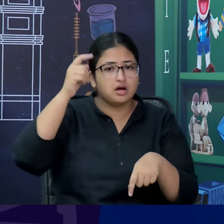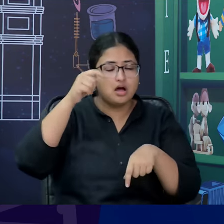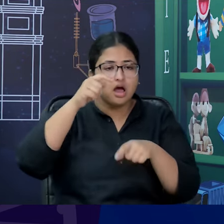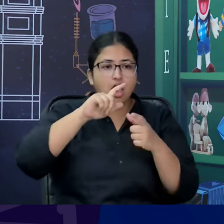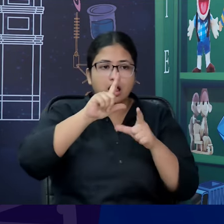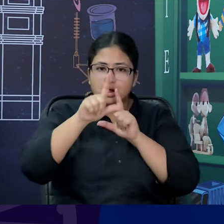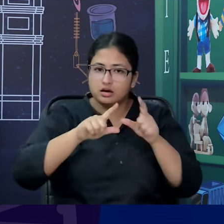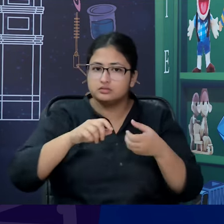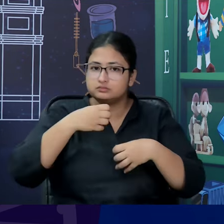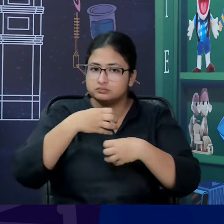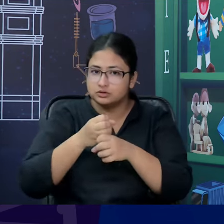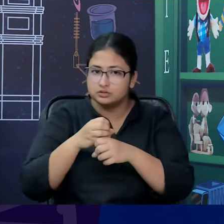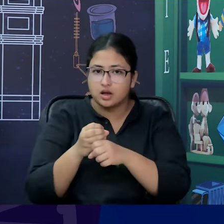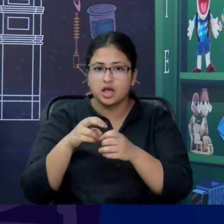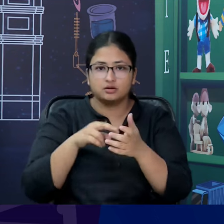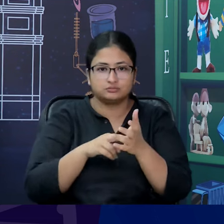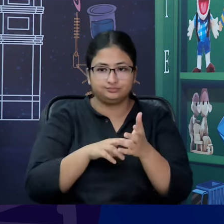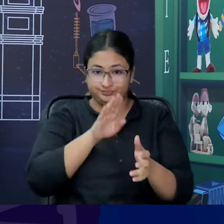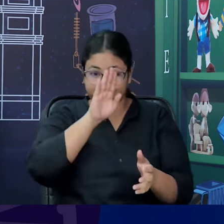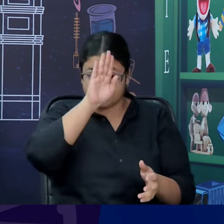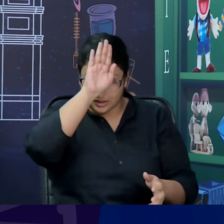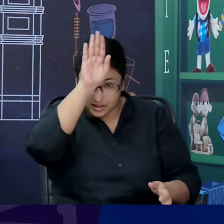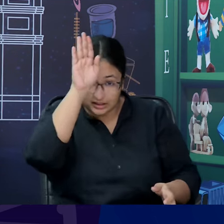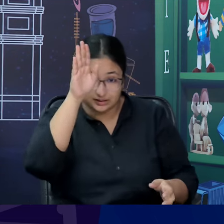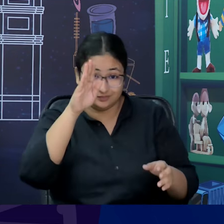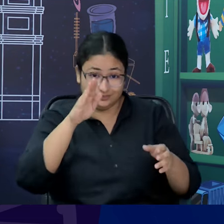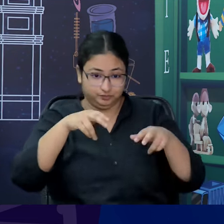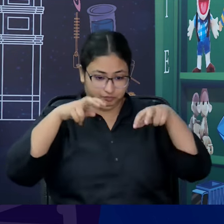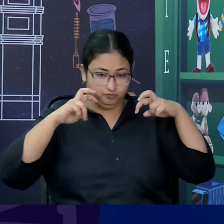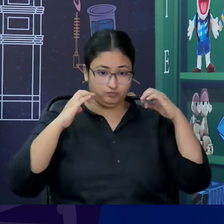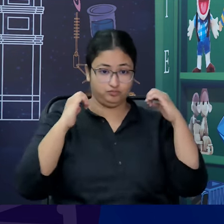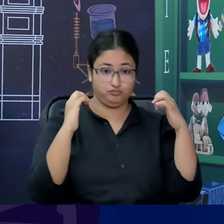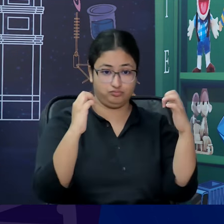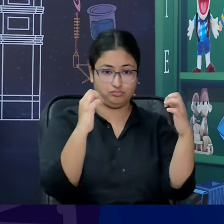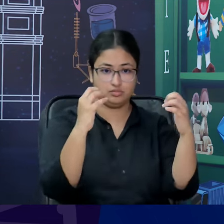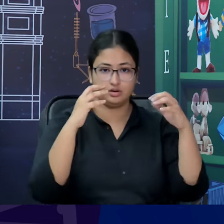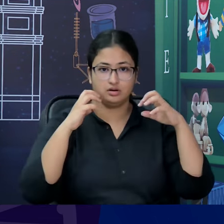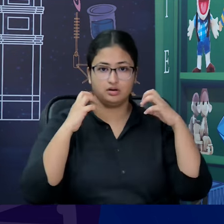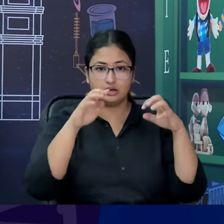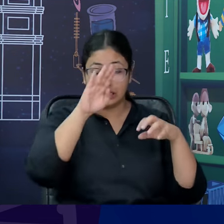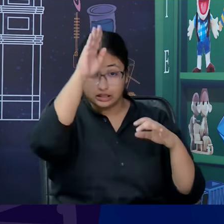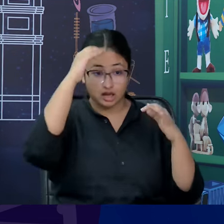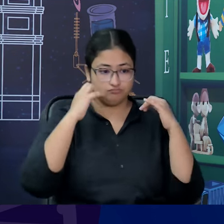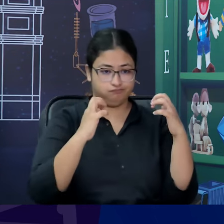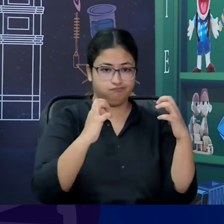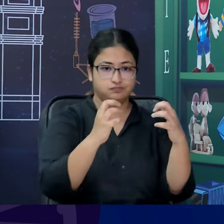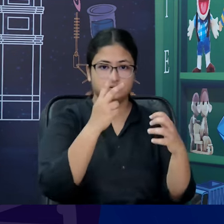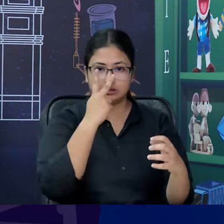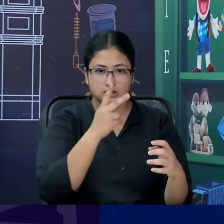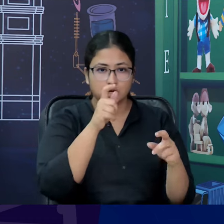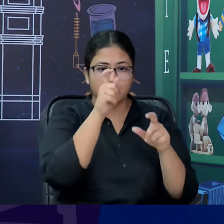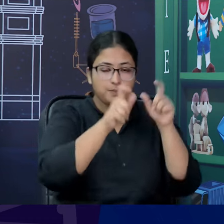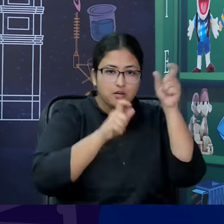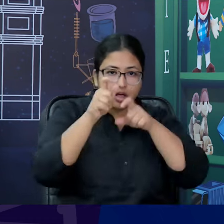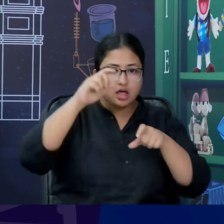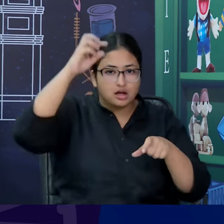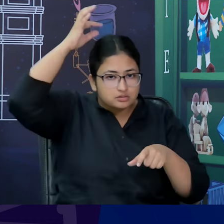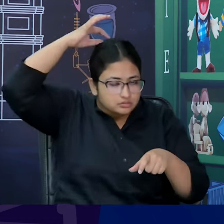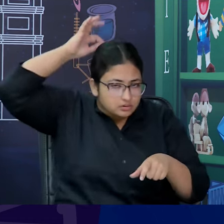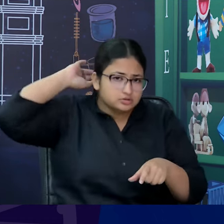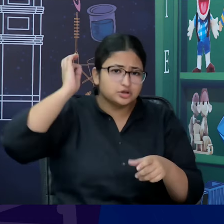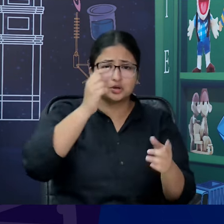होती थी दरबारों में कवियों का सम्मान होता था उसके बाद अगर हम बात करें आगे ज आदि काल आदि काल के